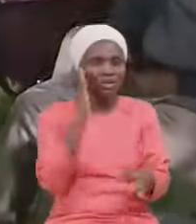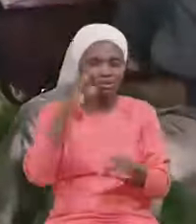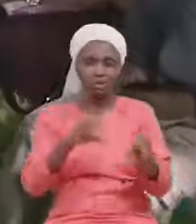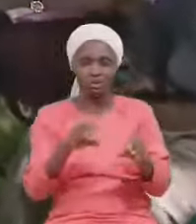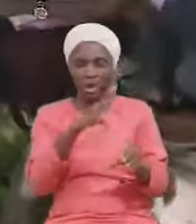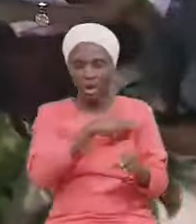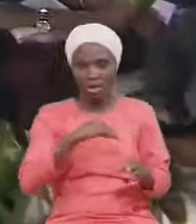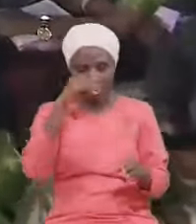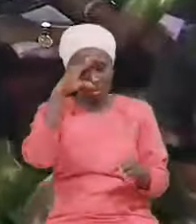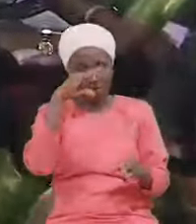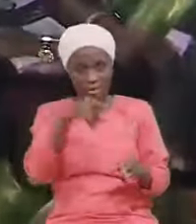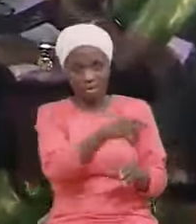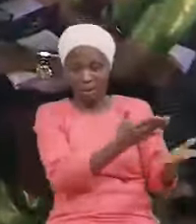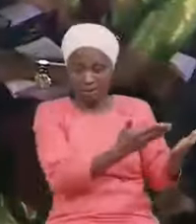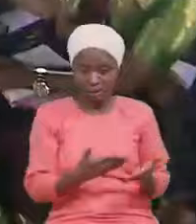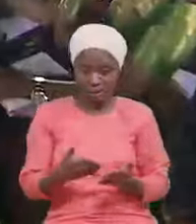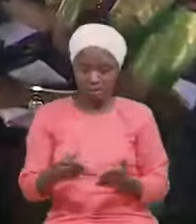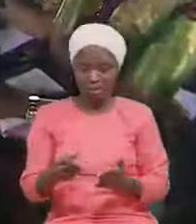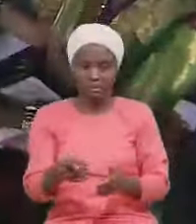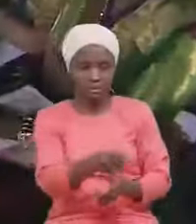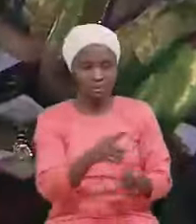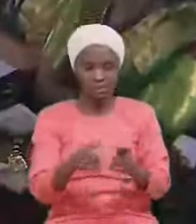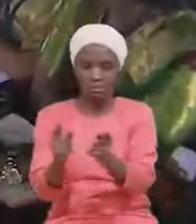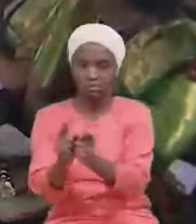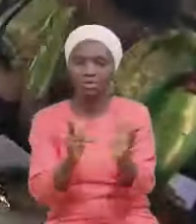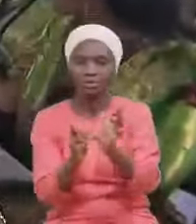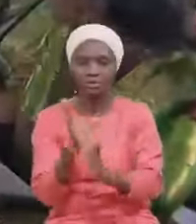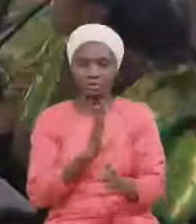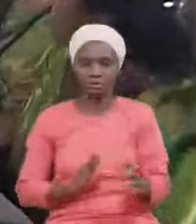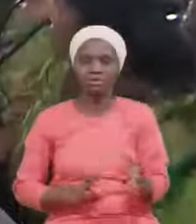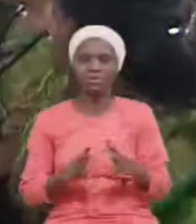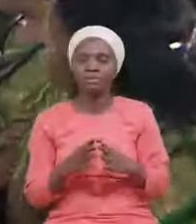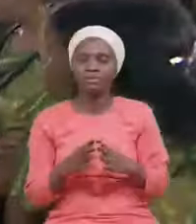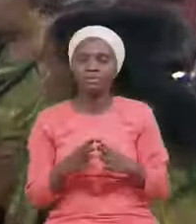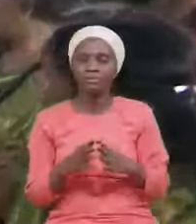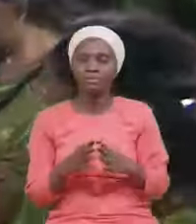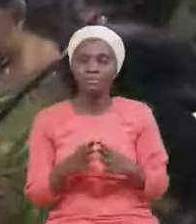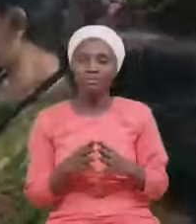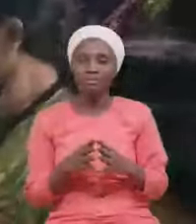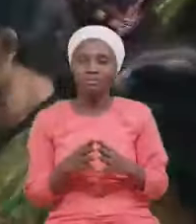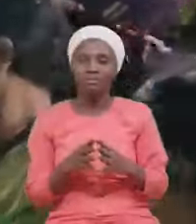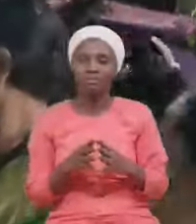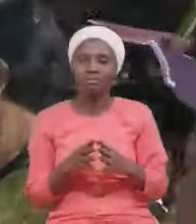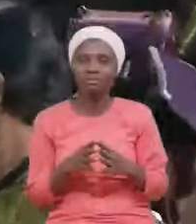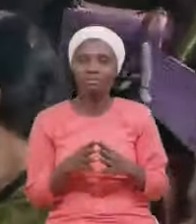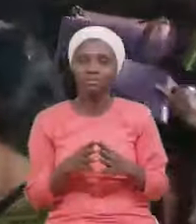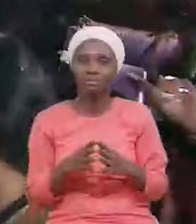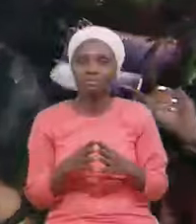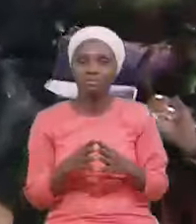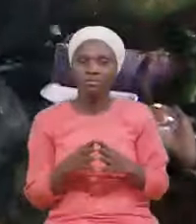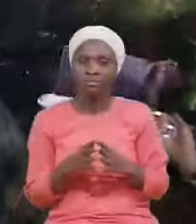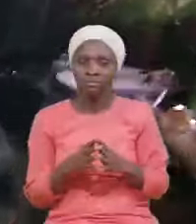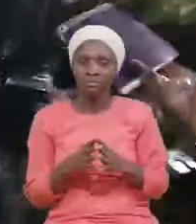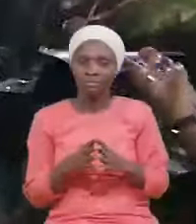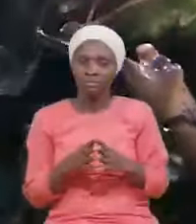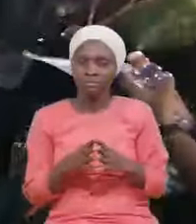brought them to Jesus. ఏ కారణంతోనైనా విడుదల పొందవలసి ఉన్నవారు ఆయన కోసం ఎదురు చూస్తూ వచ్చినప్పుడు అట్టి